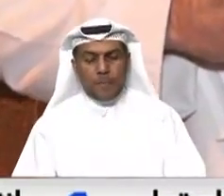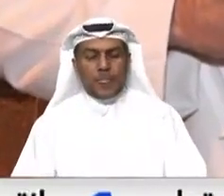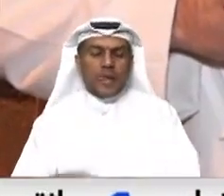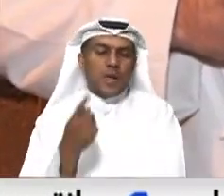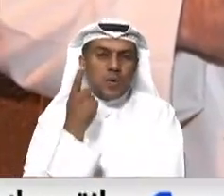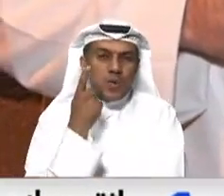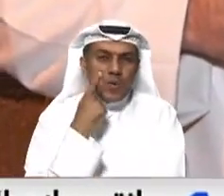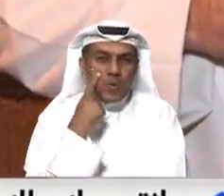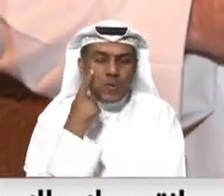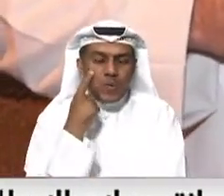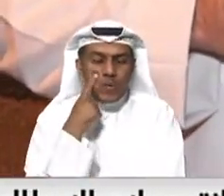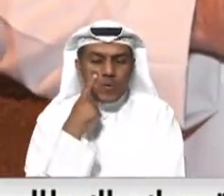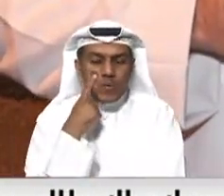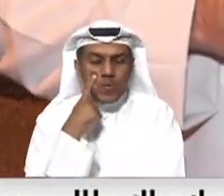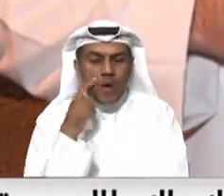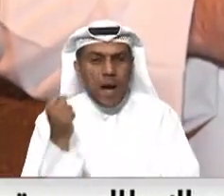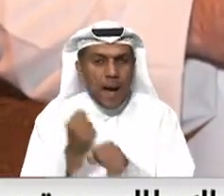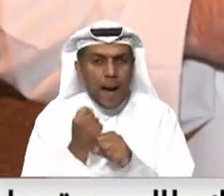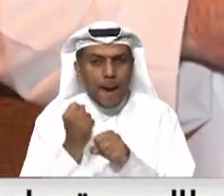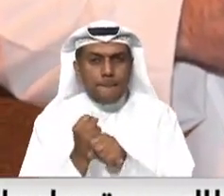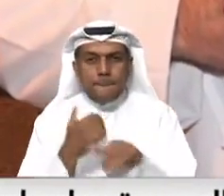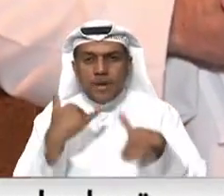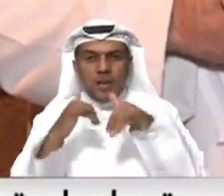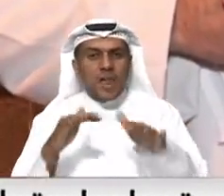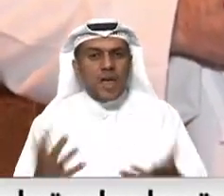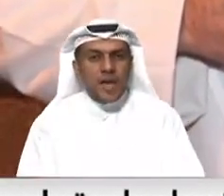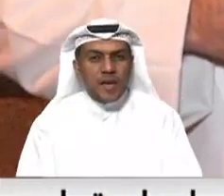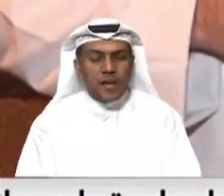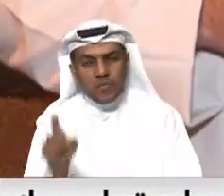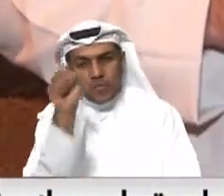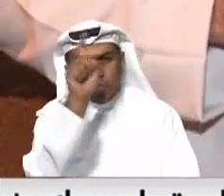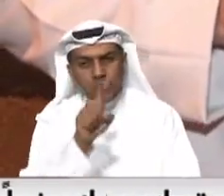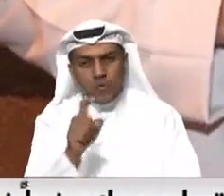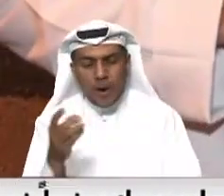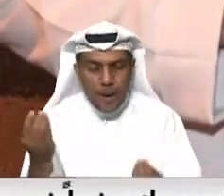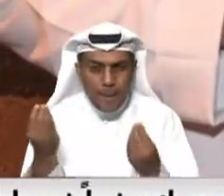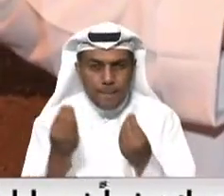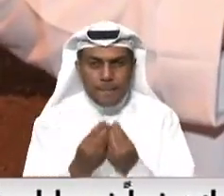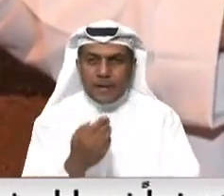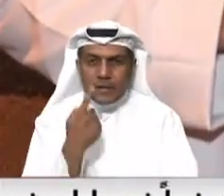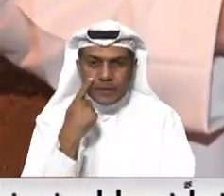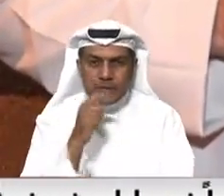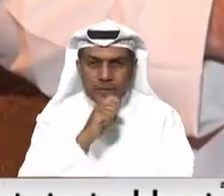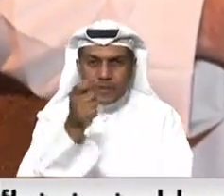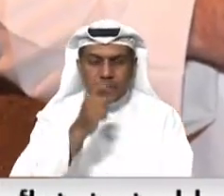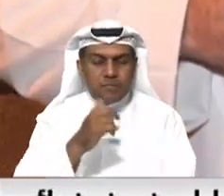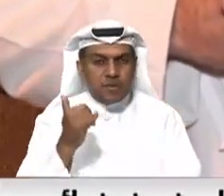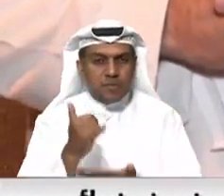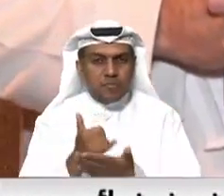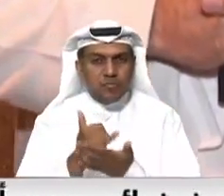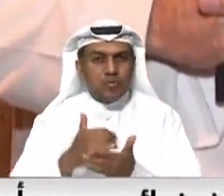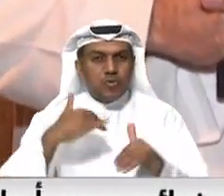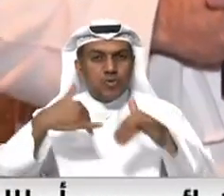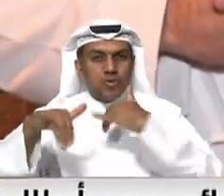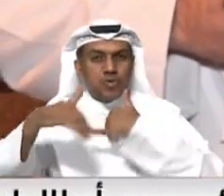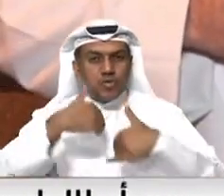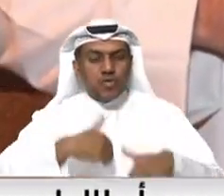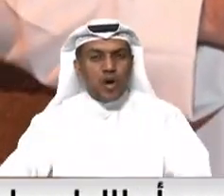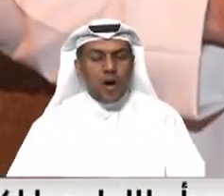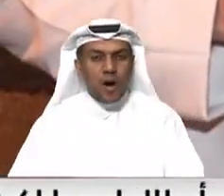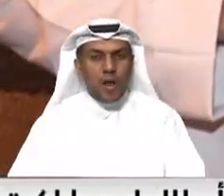بشأن جهود فرق الصيانة في محافظة الأحمدي في صيانة كافة الطرق الرئيسية والرئيسية الداخلية